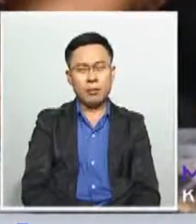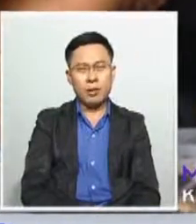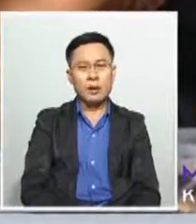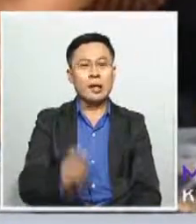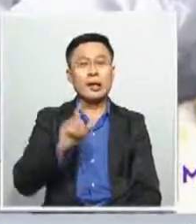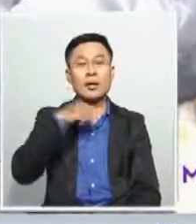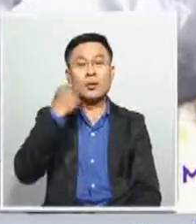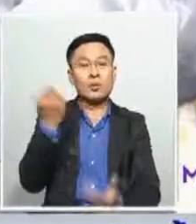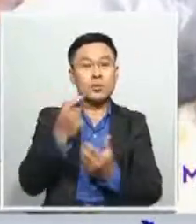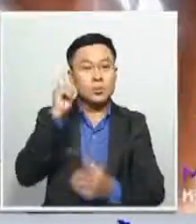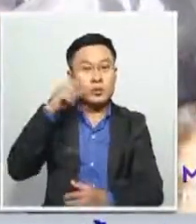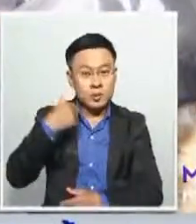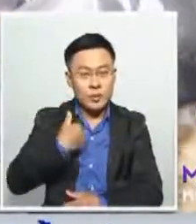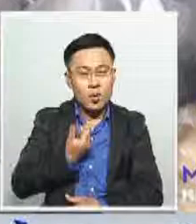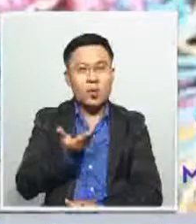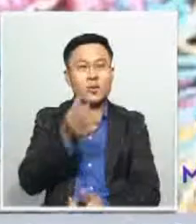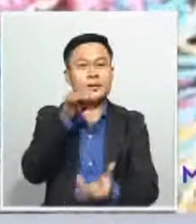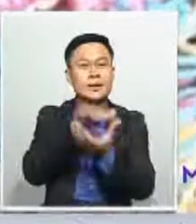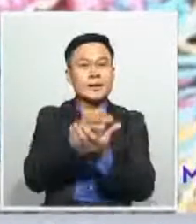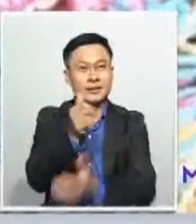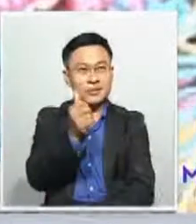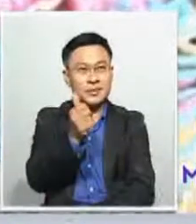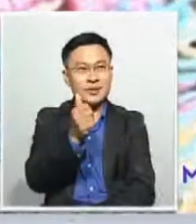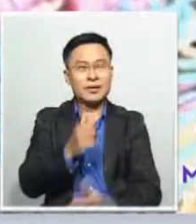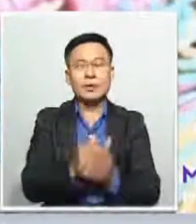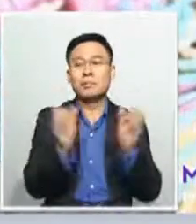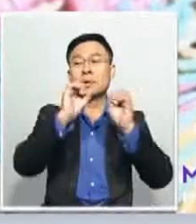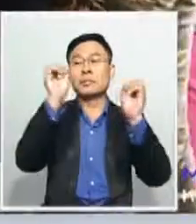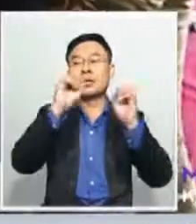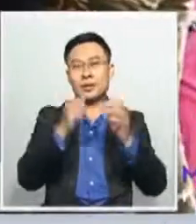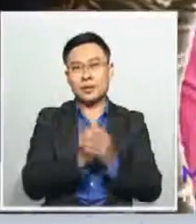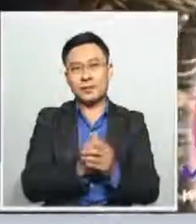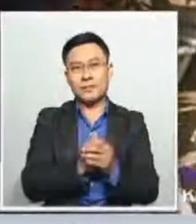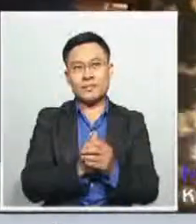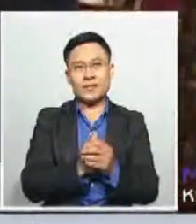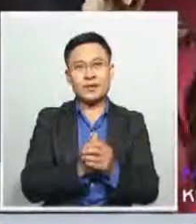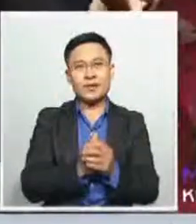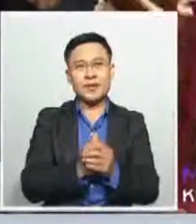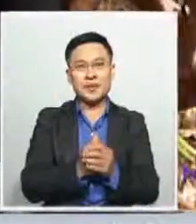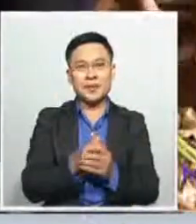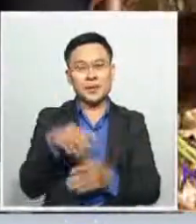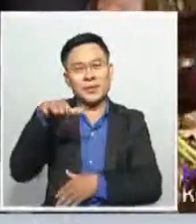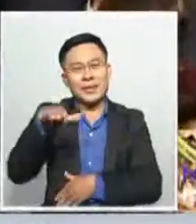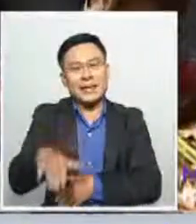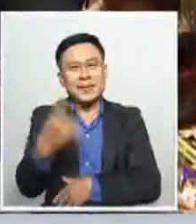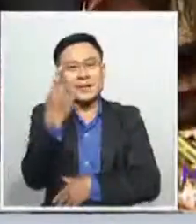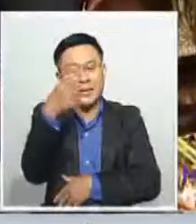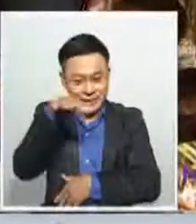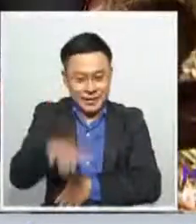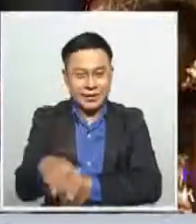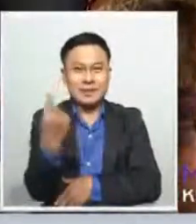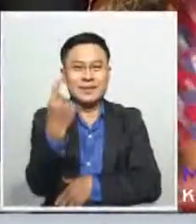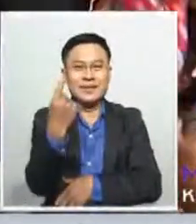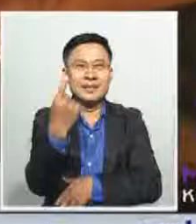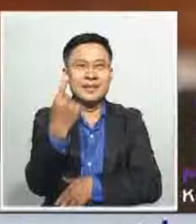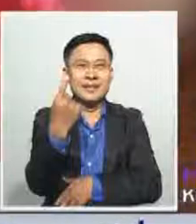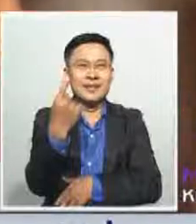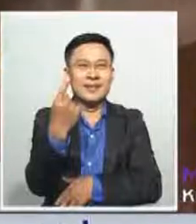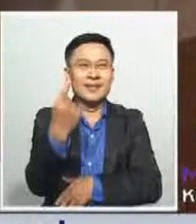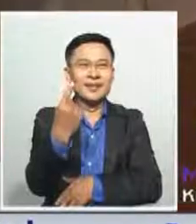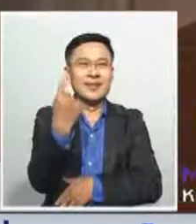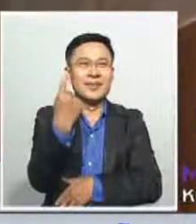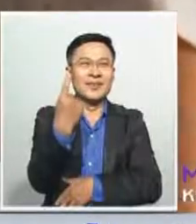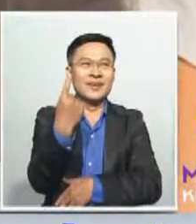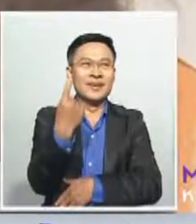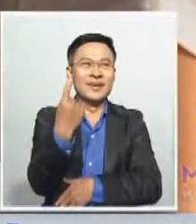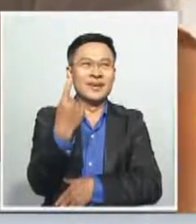ลูกสาวบ้างไหมคะแถวนี้บอกคุณกำพูหน่อยค่ะ โอ้ไม่มีค่ะกำลังบอกอยู่เล็กๆเลยนะ มีเหรอ กำลังทำอยู ่มีคนนี้ค่ะที่ก